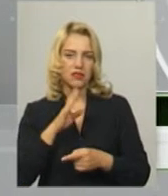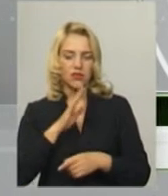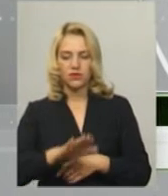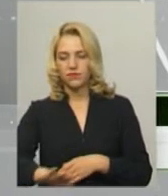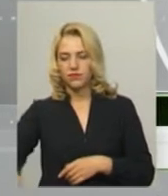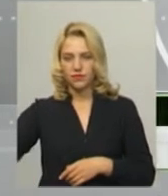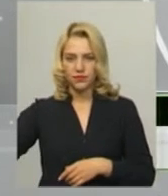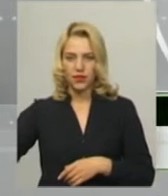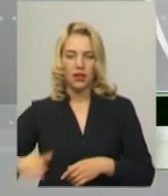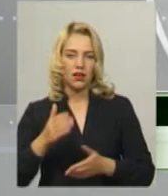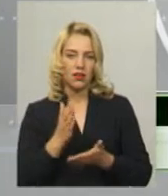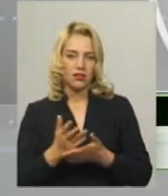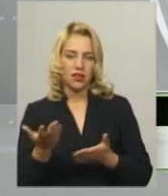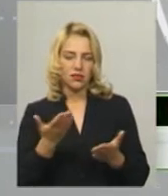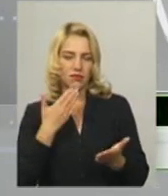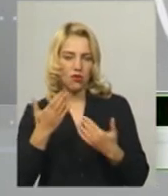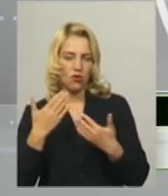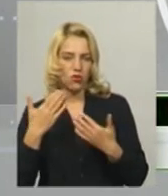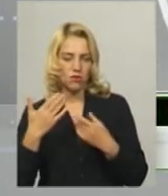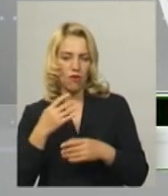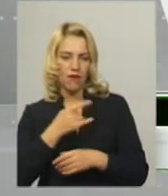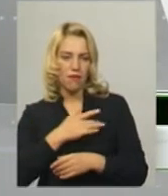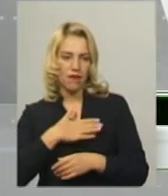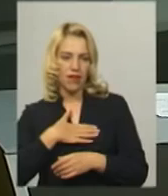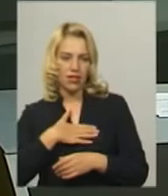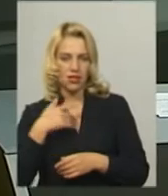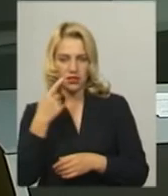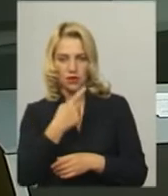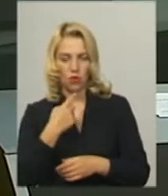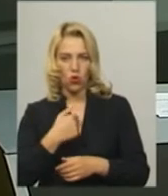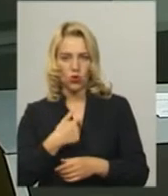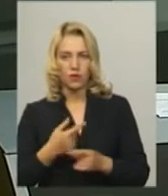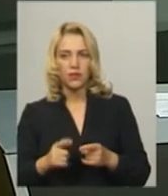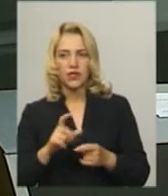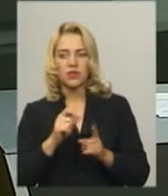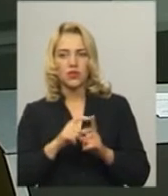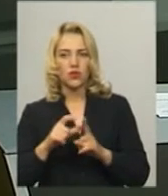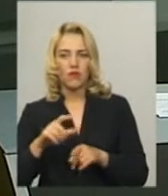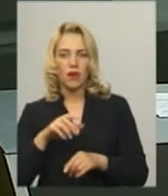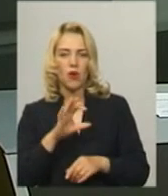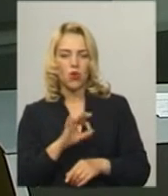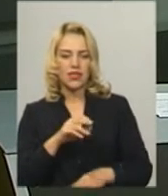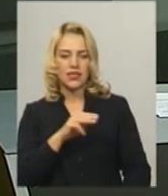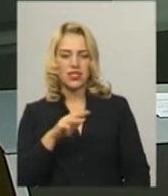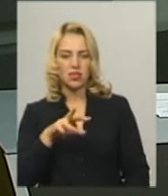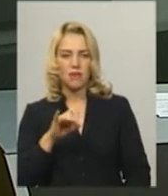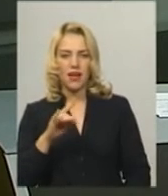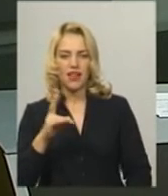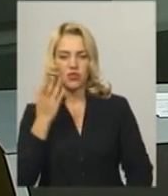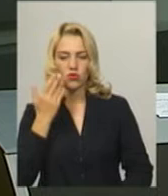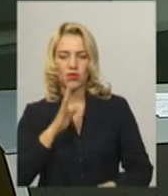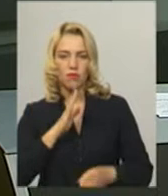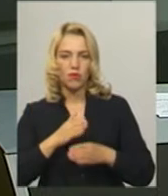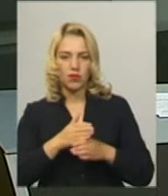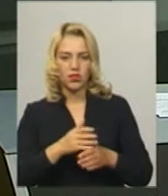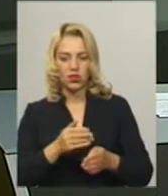в сторону, бо є якась розмова приватна зі мною. За словами Олексія Жмеренецького, коли помічниця